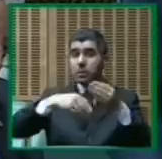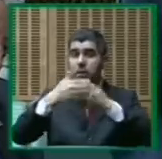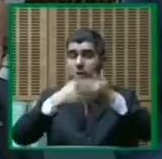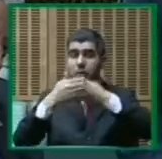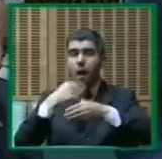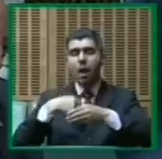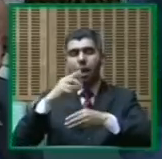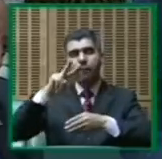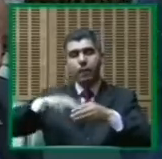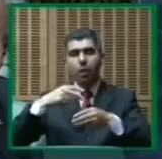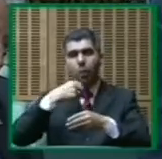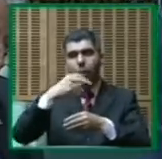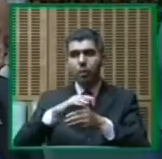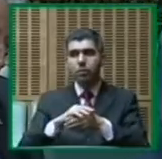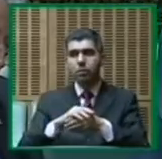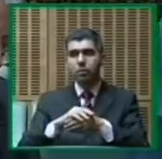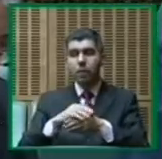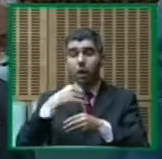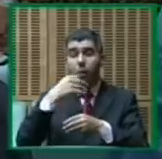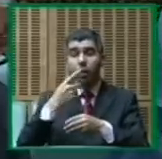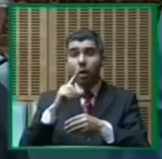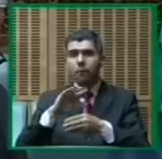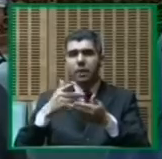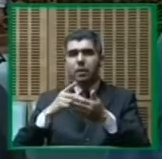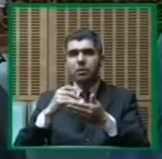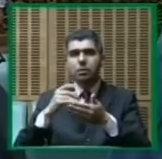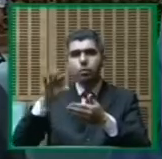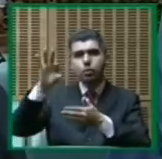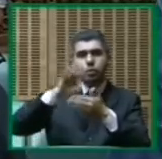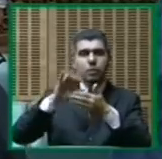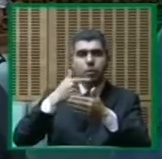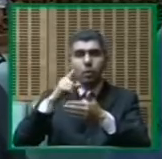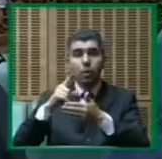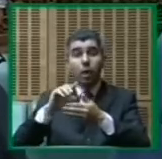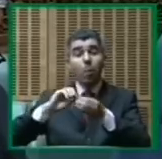صحيح، ولكن هذا شنين جاي؟ هذا جاي من واحد المشكل